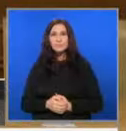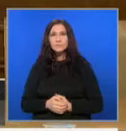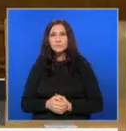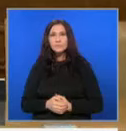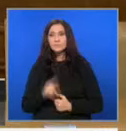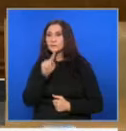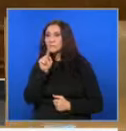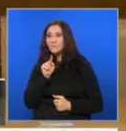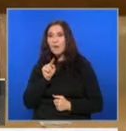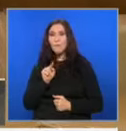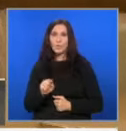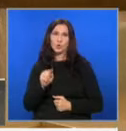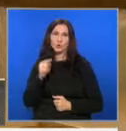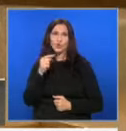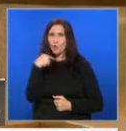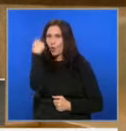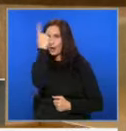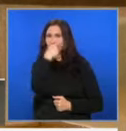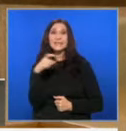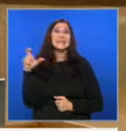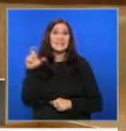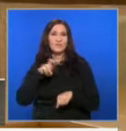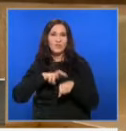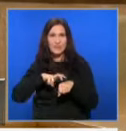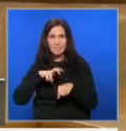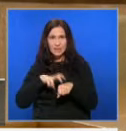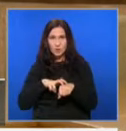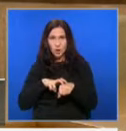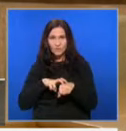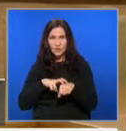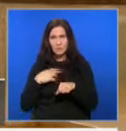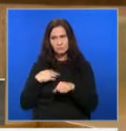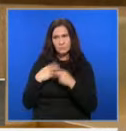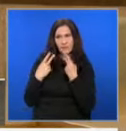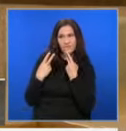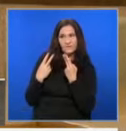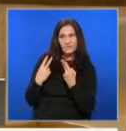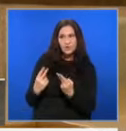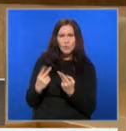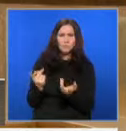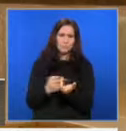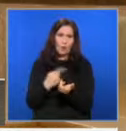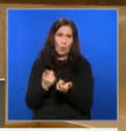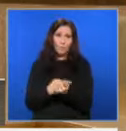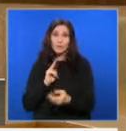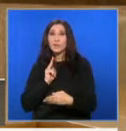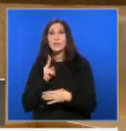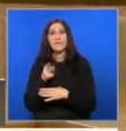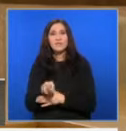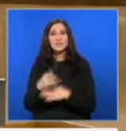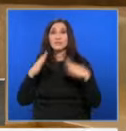Да. Въпросното лице, Стефан Димитров, съм го виждал многократно да влиза